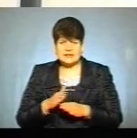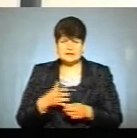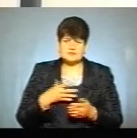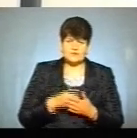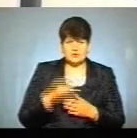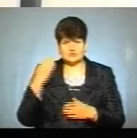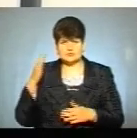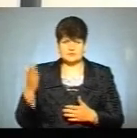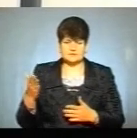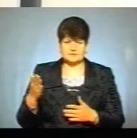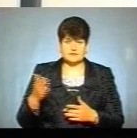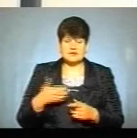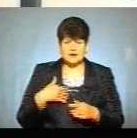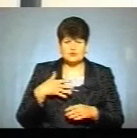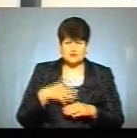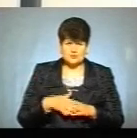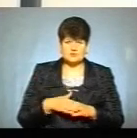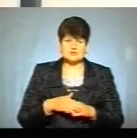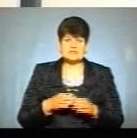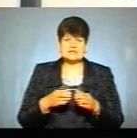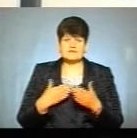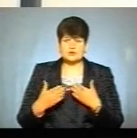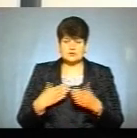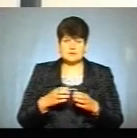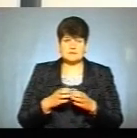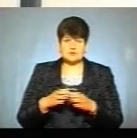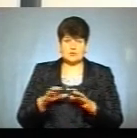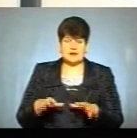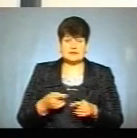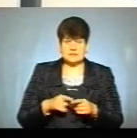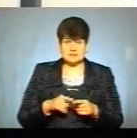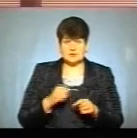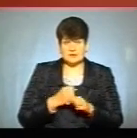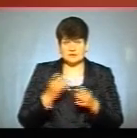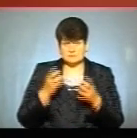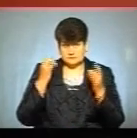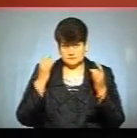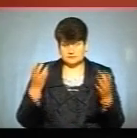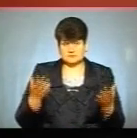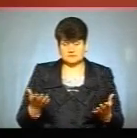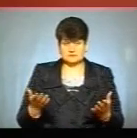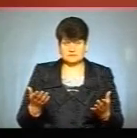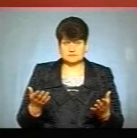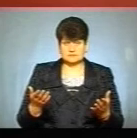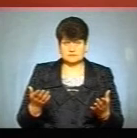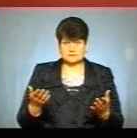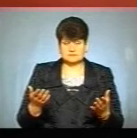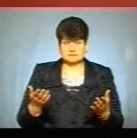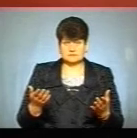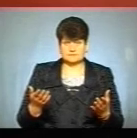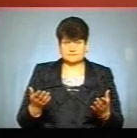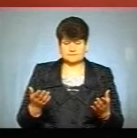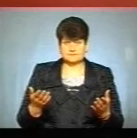не свої. Я розумію, що це є відносини між громадами, але це треба робити в цивілізований спосіб. І ну,